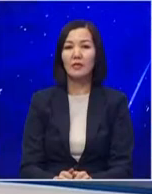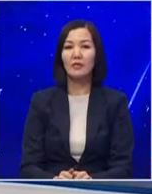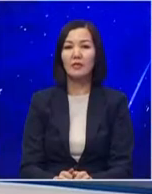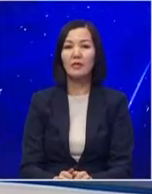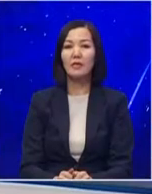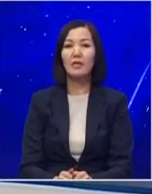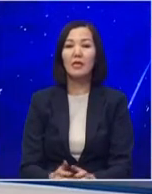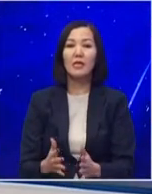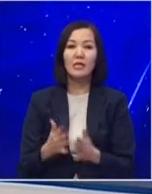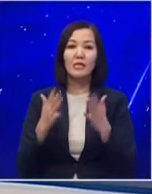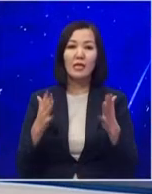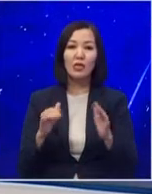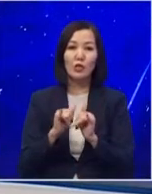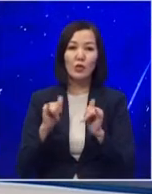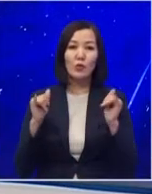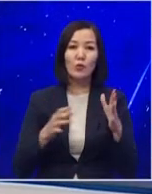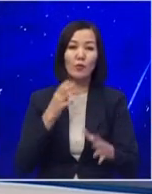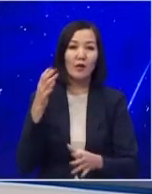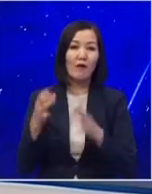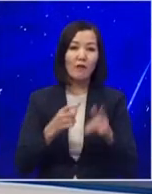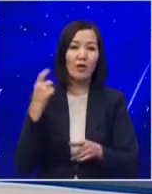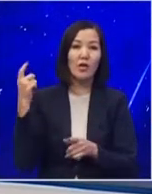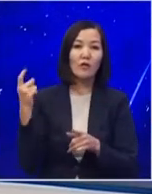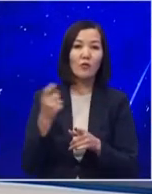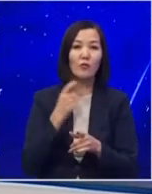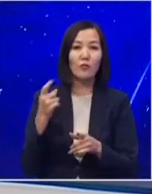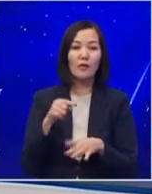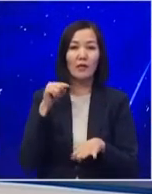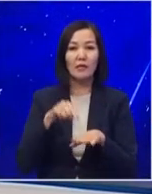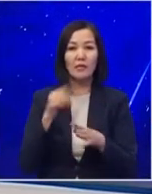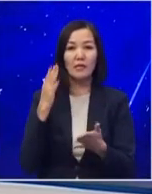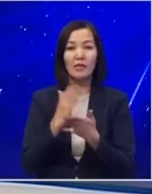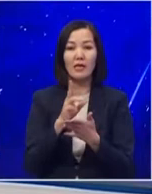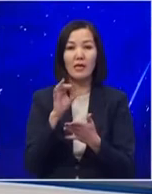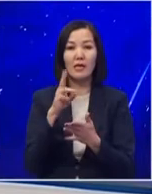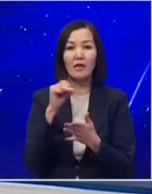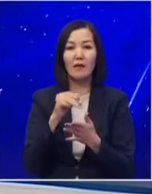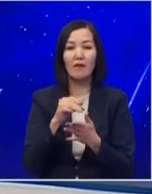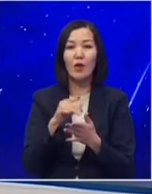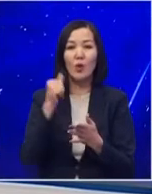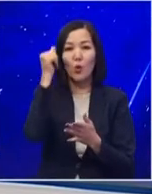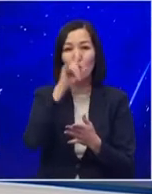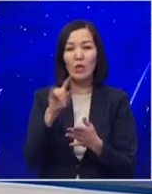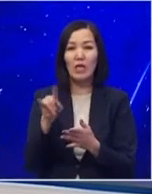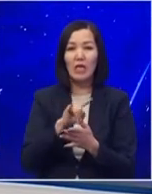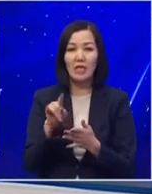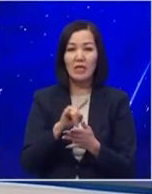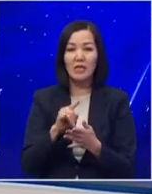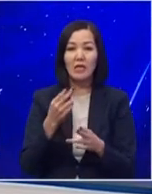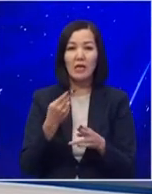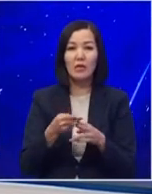значительный урон мировой экономики и стране нанесла корана вирусная инфекция в год крысы несмотря на это